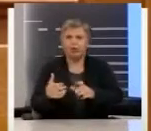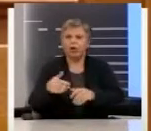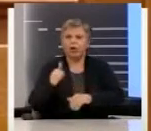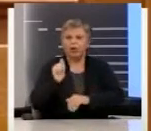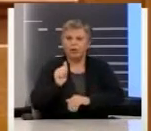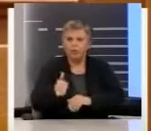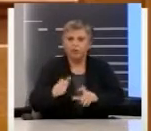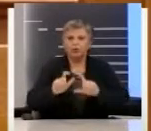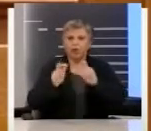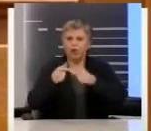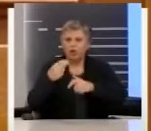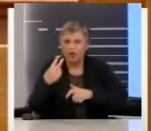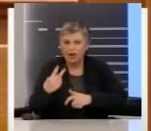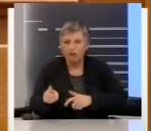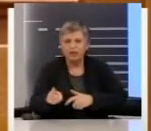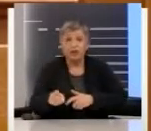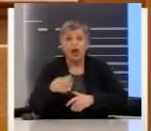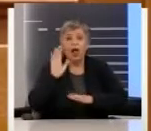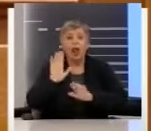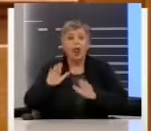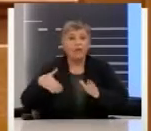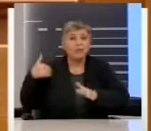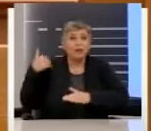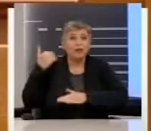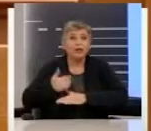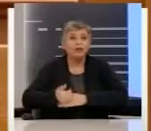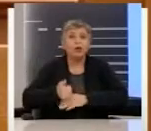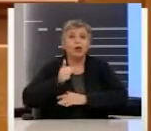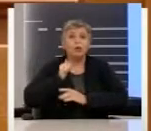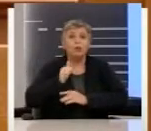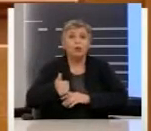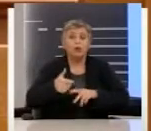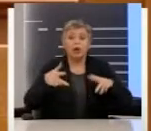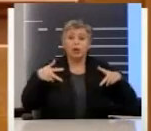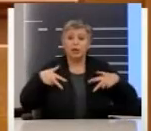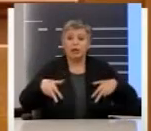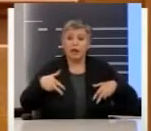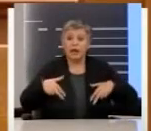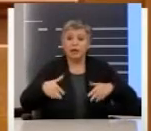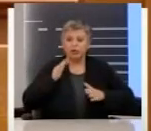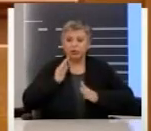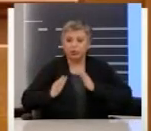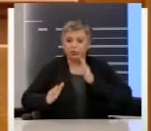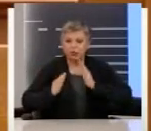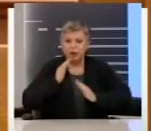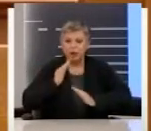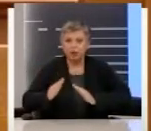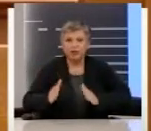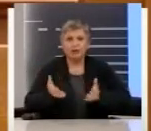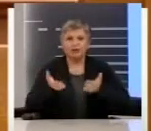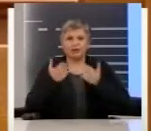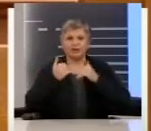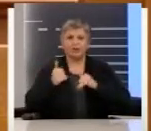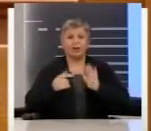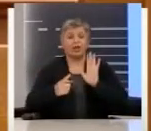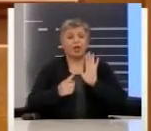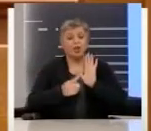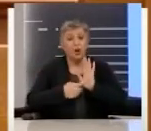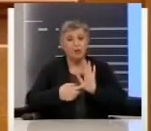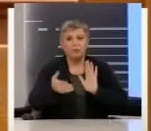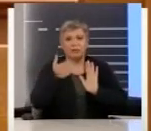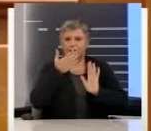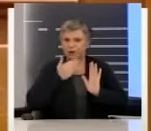αντιμετωπίσουν μόνοι τους τόσα χρόνια, χωρίς το κράτος πρόνοιας, χωρίς τη νομοθεσία, χωρίς